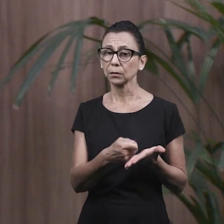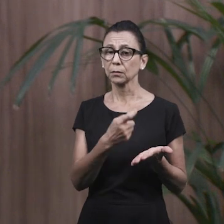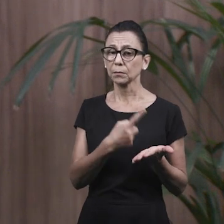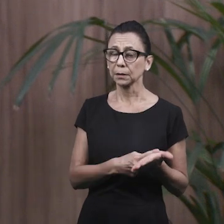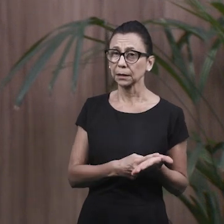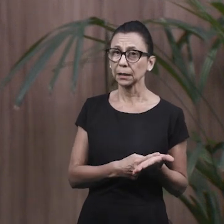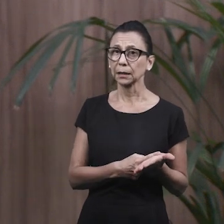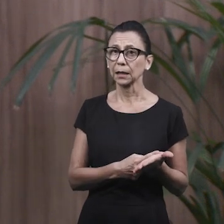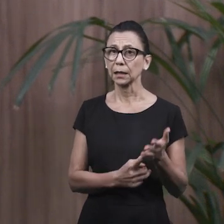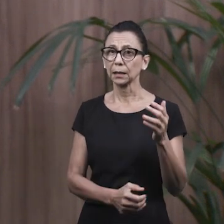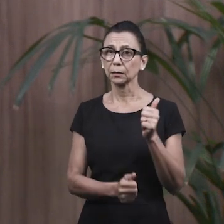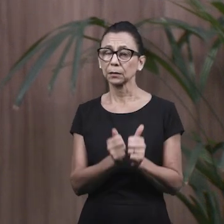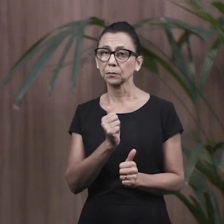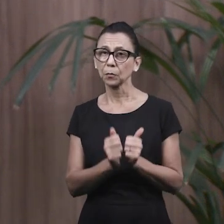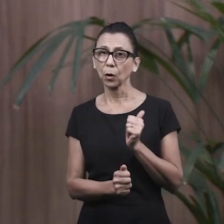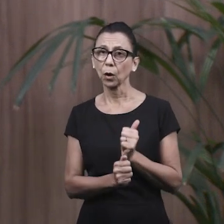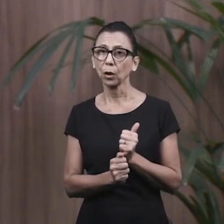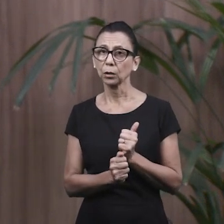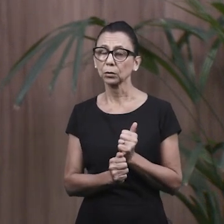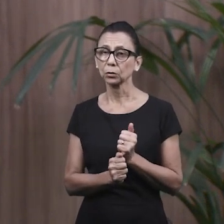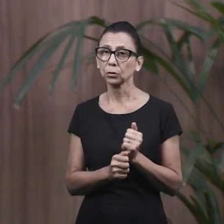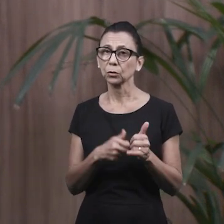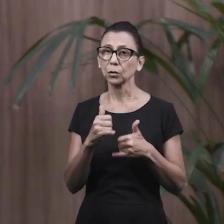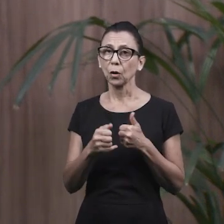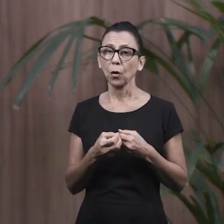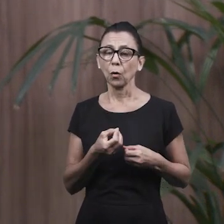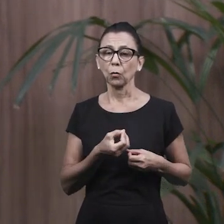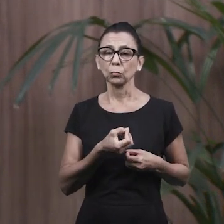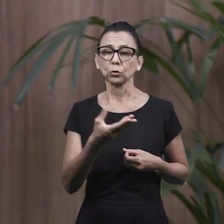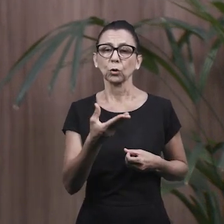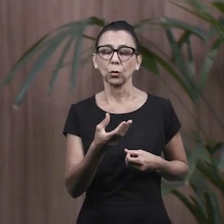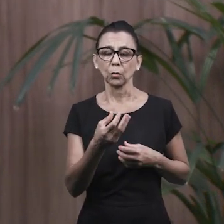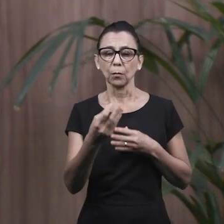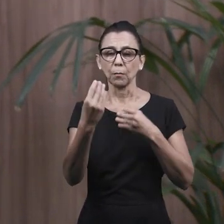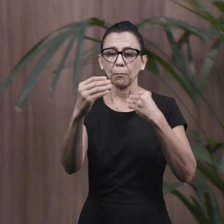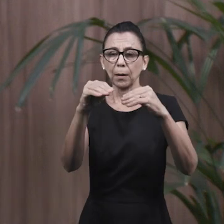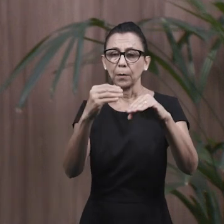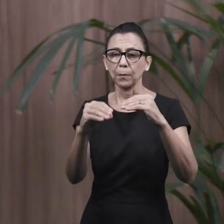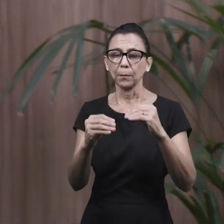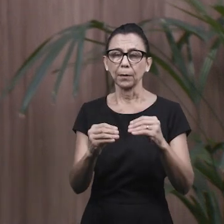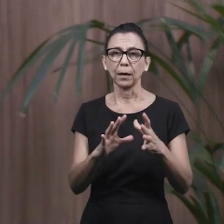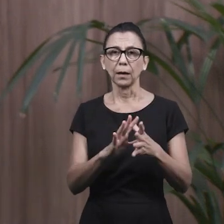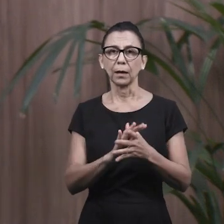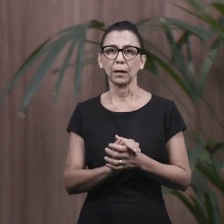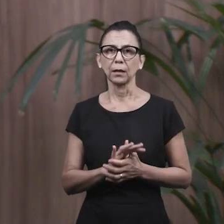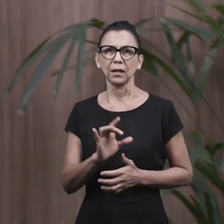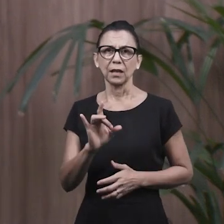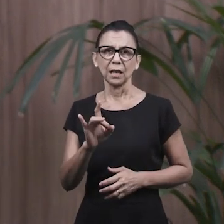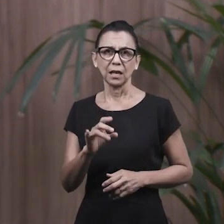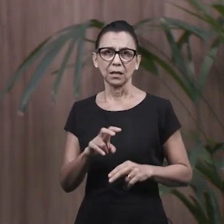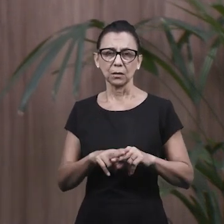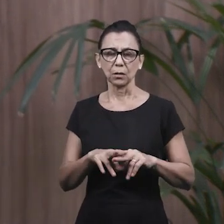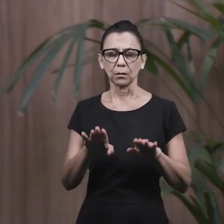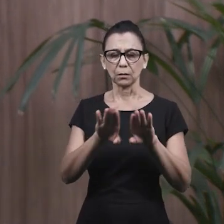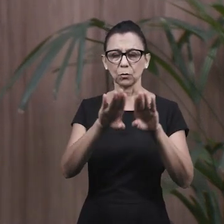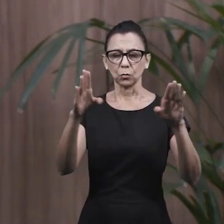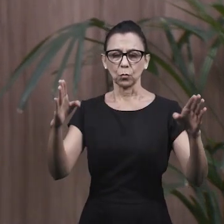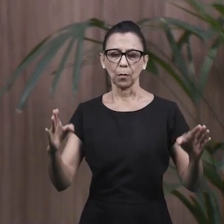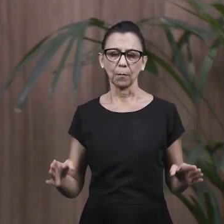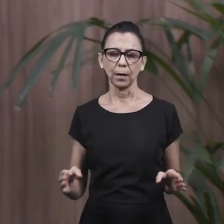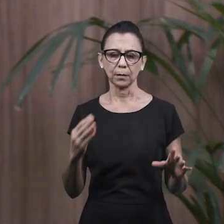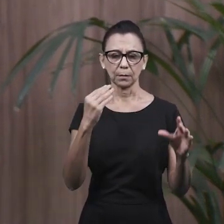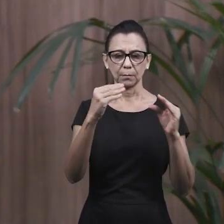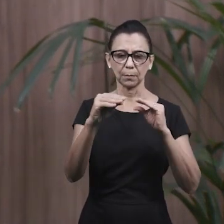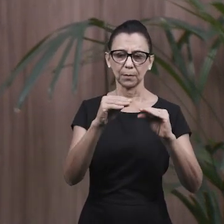cela. Le jeu ne se passe pas de manière spontanée. Ce n'est pas simplement suffisant de s'asseoir avec vos